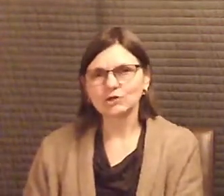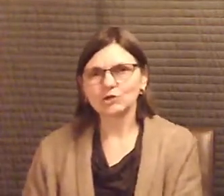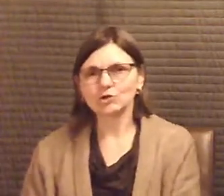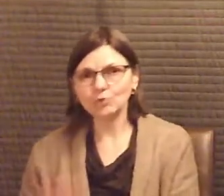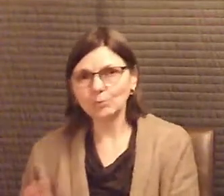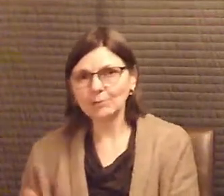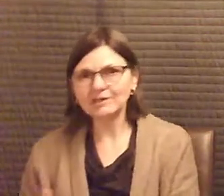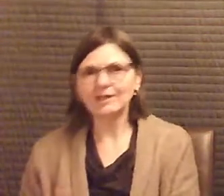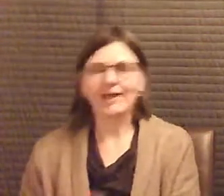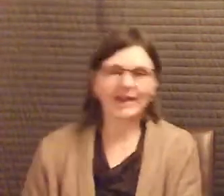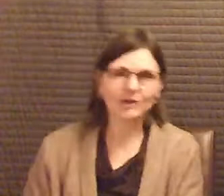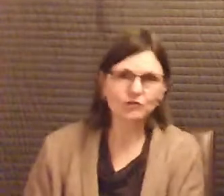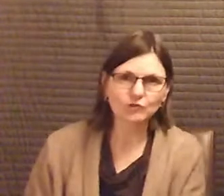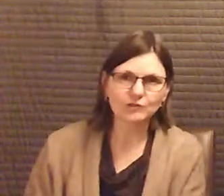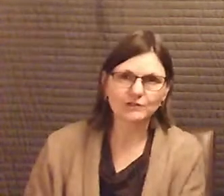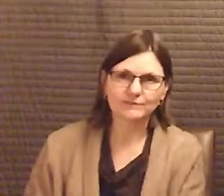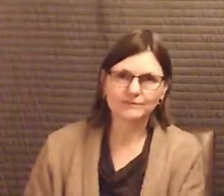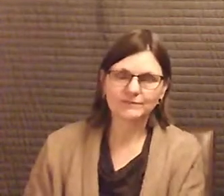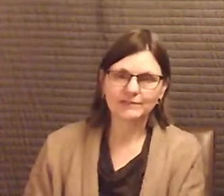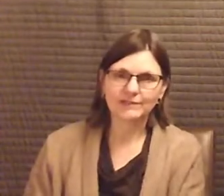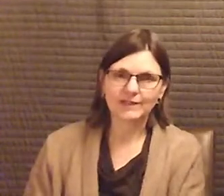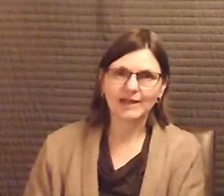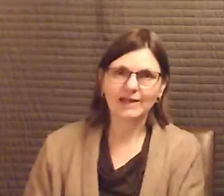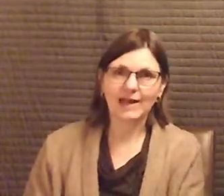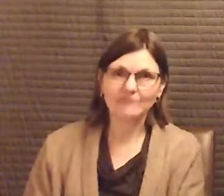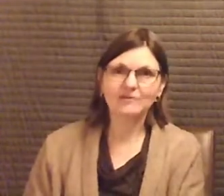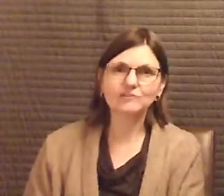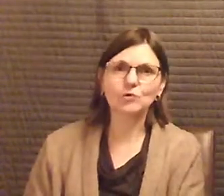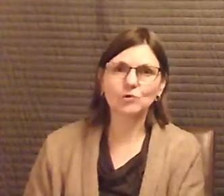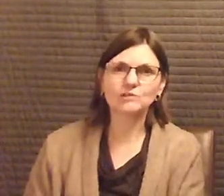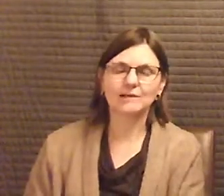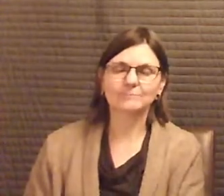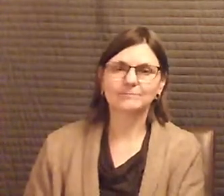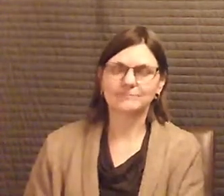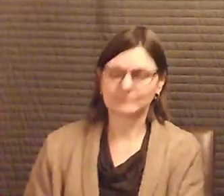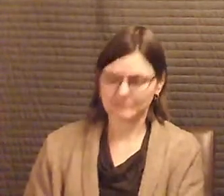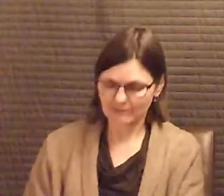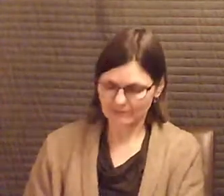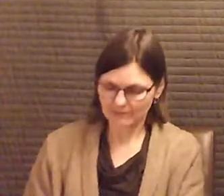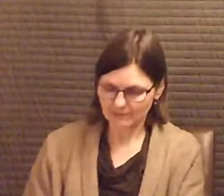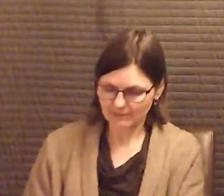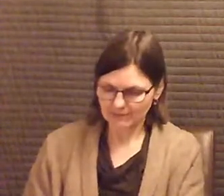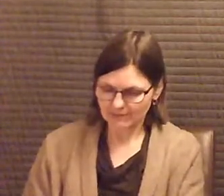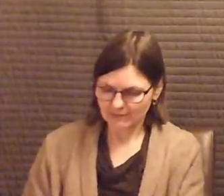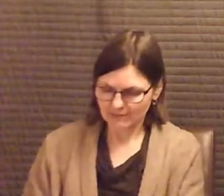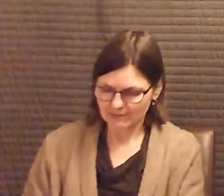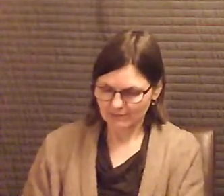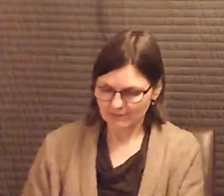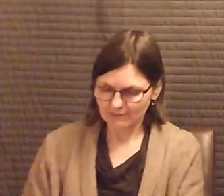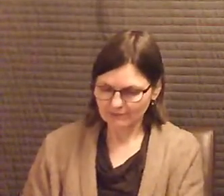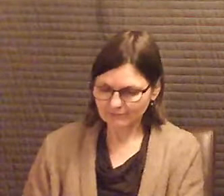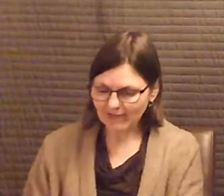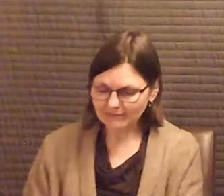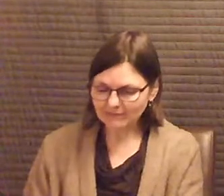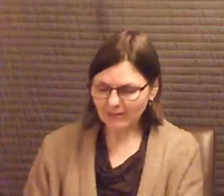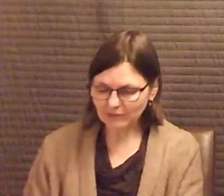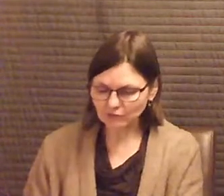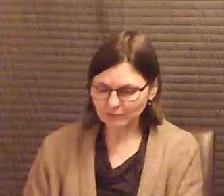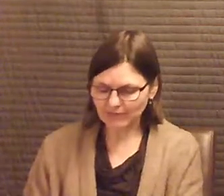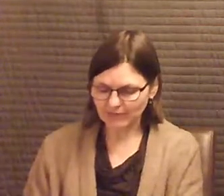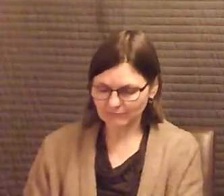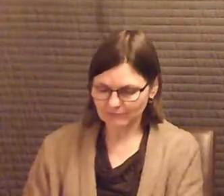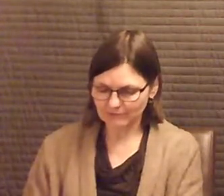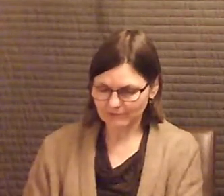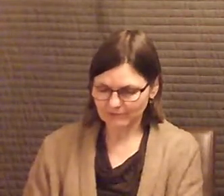geroepen en gezond en die ob en hij was gehoorzaam de vader hoestend de vader die mij gezonden